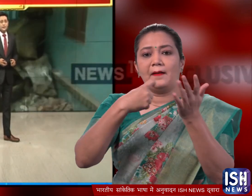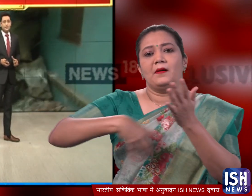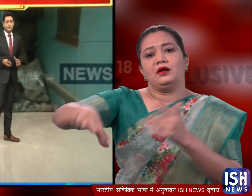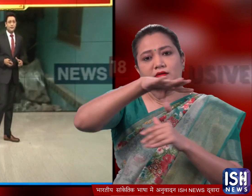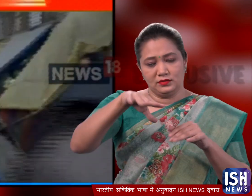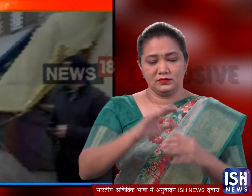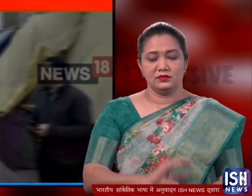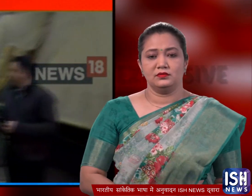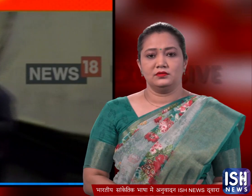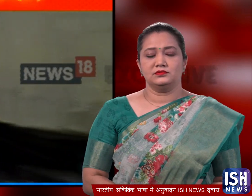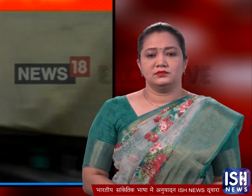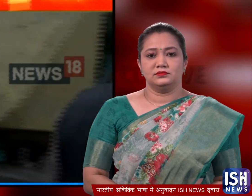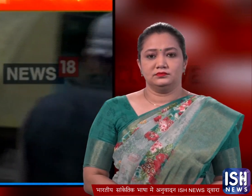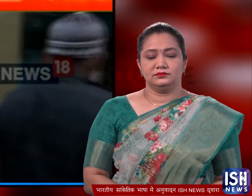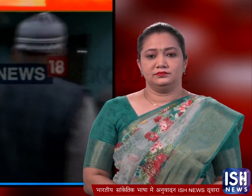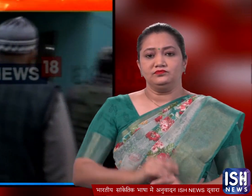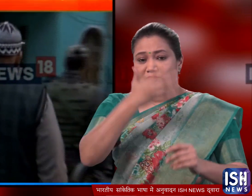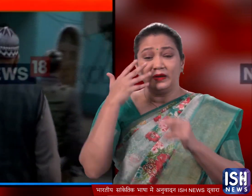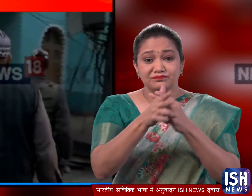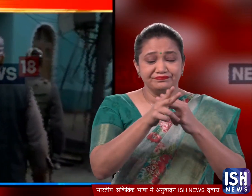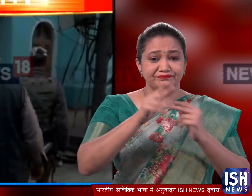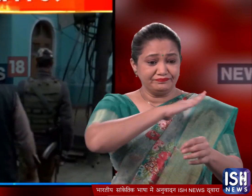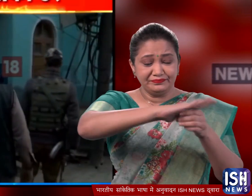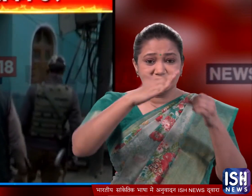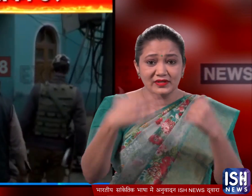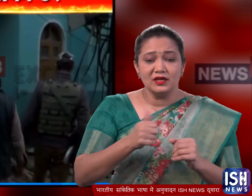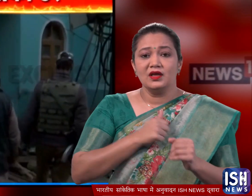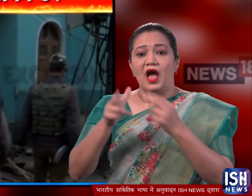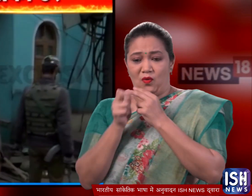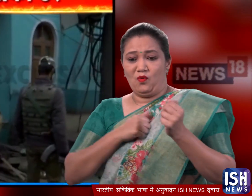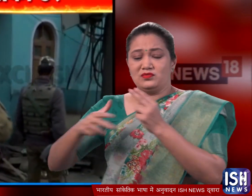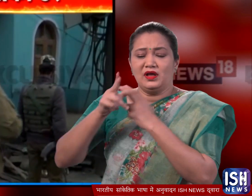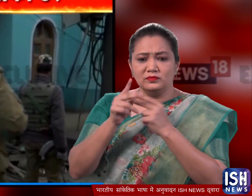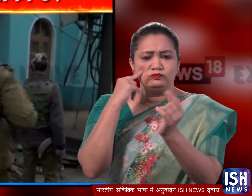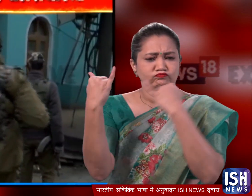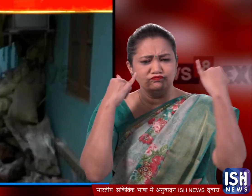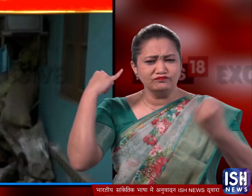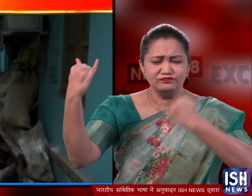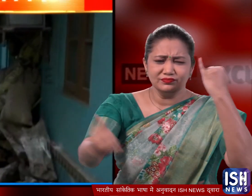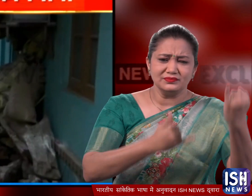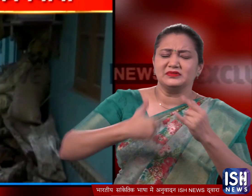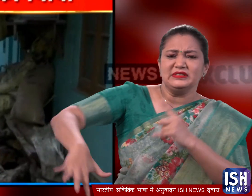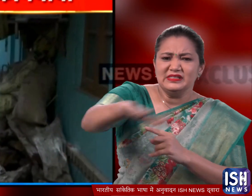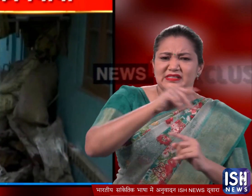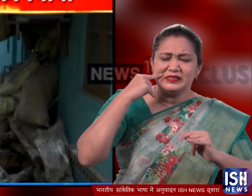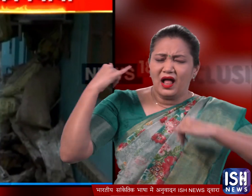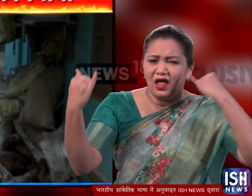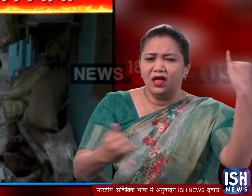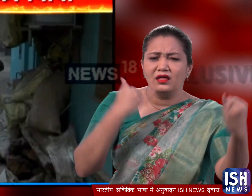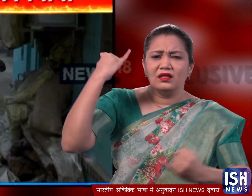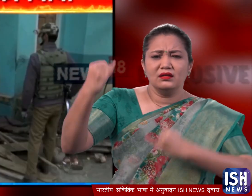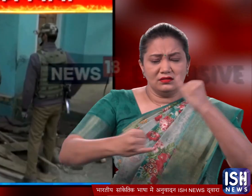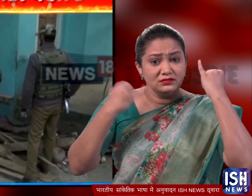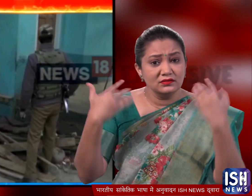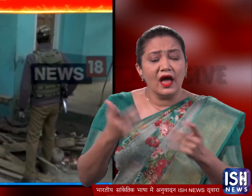में हुई, जहां आतंकियों को ढेर करने के बाद सुरक्षा बल के जवानों ने तलाशी अभियान चलाया। इलाके के चप्पे चप्पे को छाना